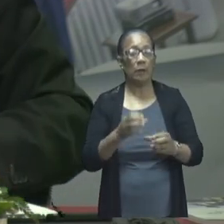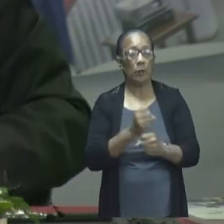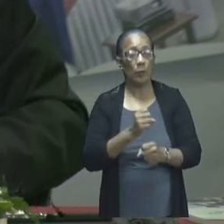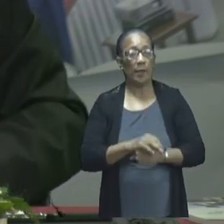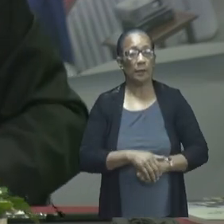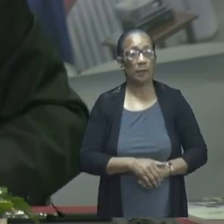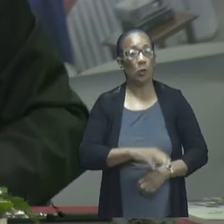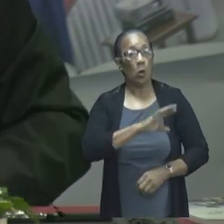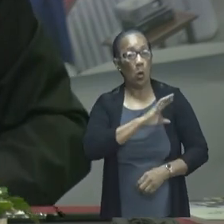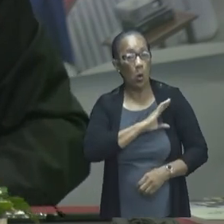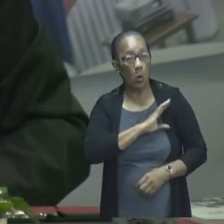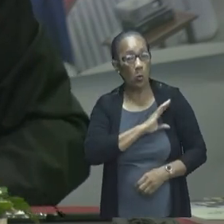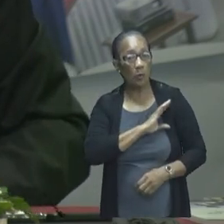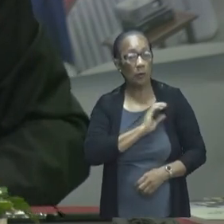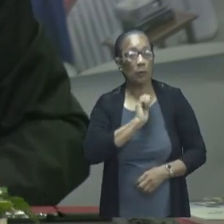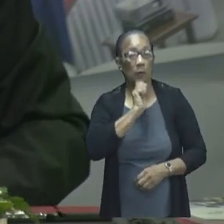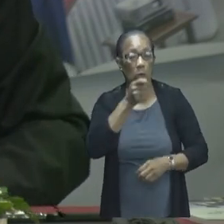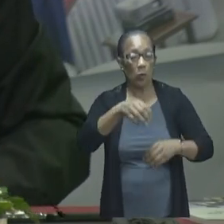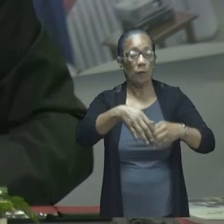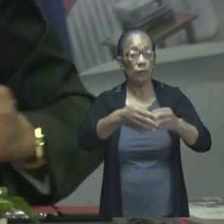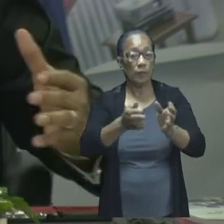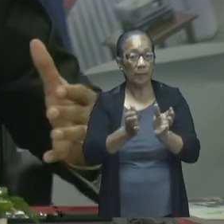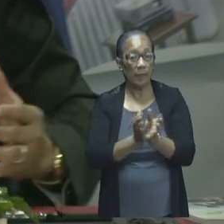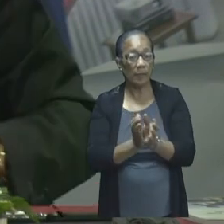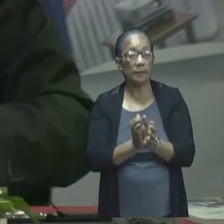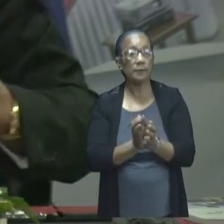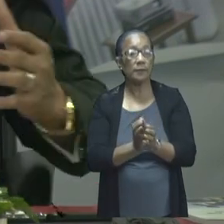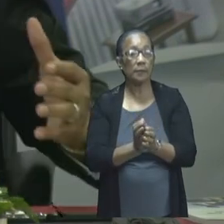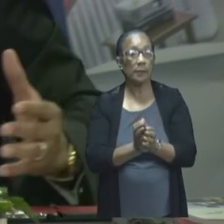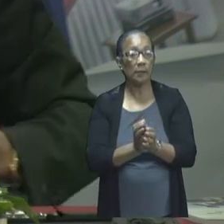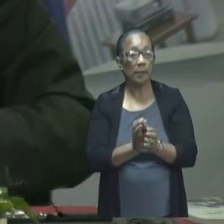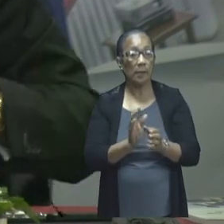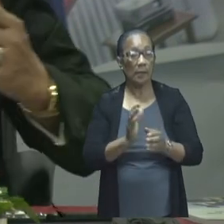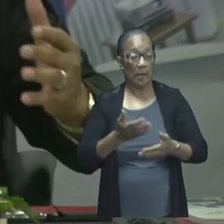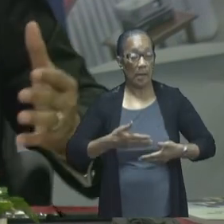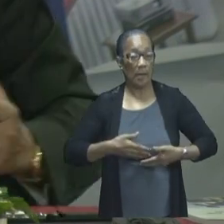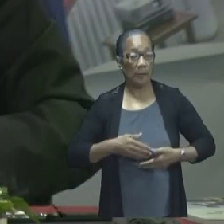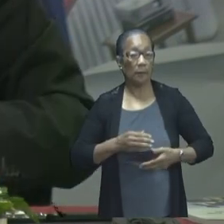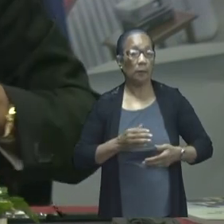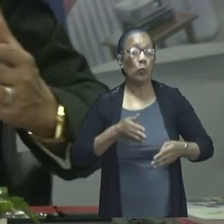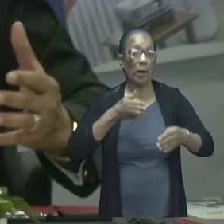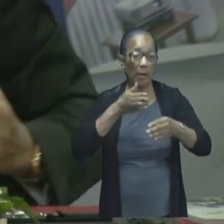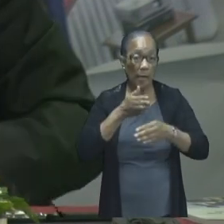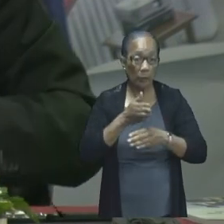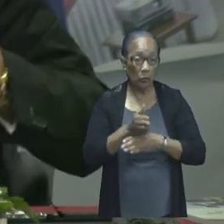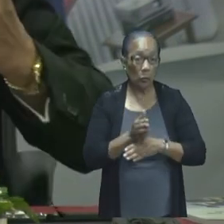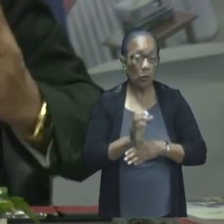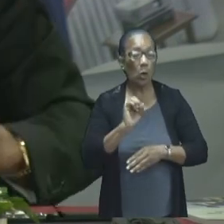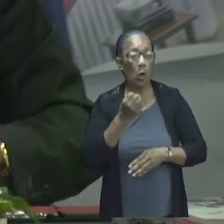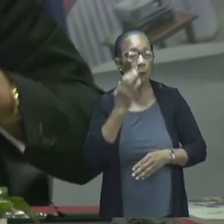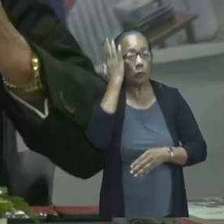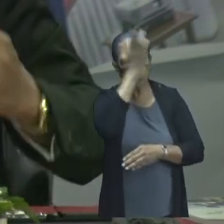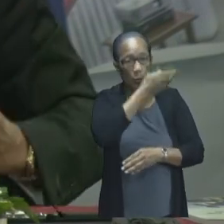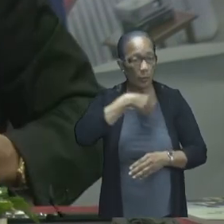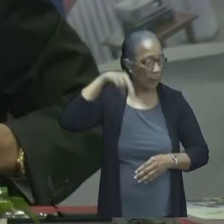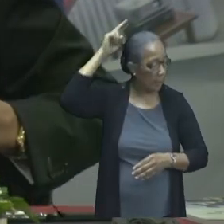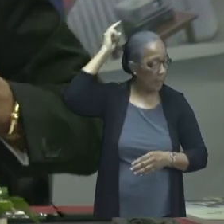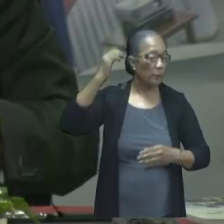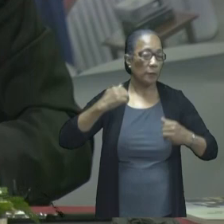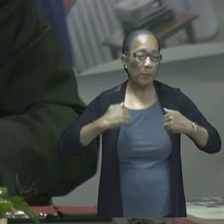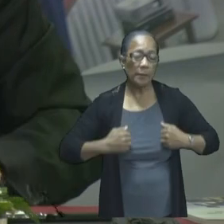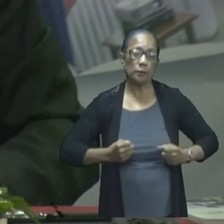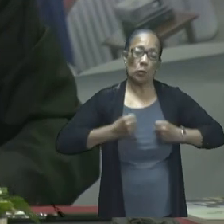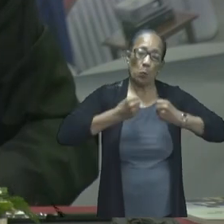we hebben de conferentie gehad met bedreigd bij de lokale krant en dus we gaan door onze bedrijven en onze suriname's te motiveren te mobiliseren niet te wachten